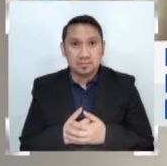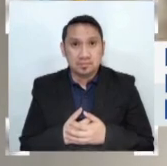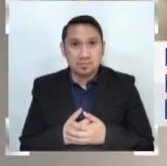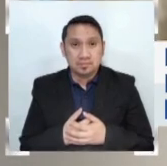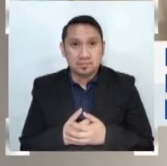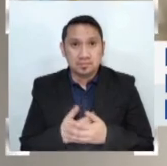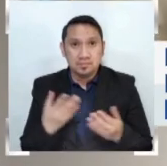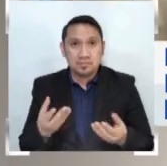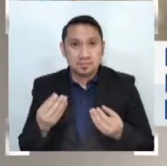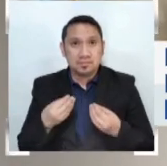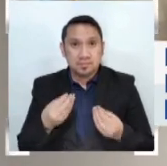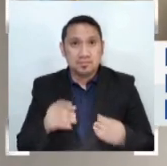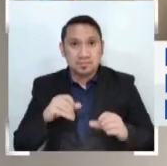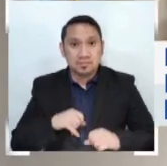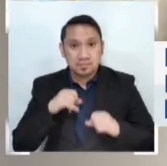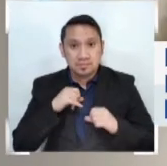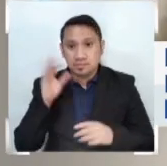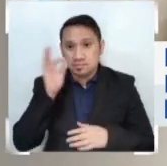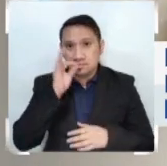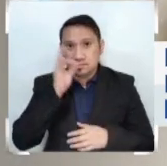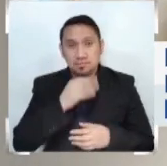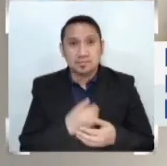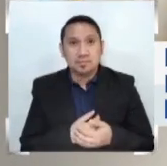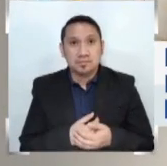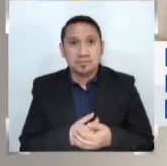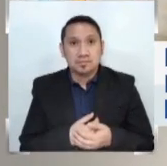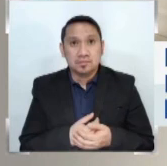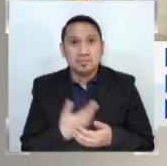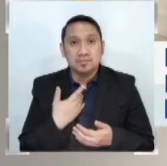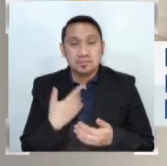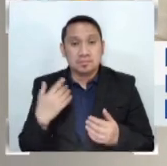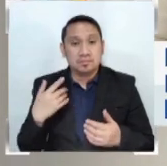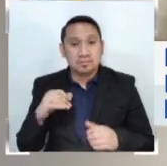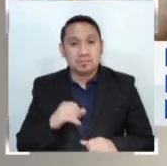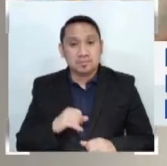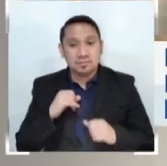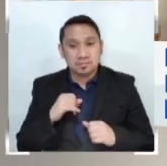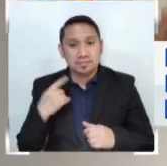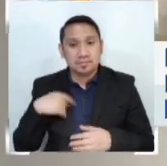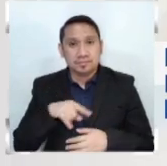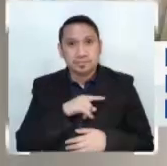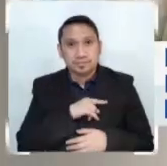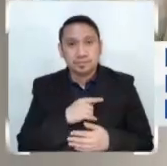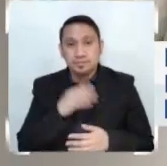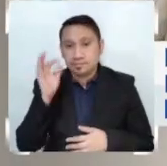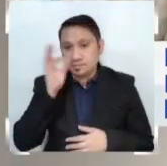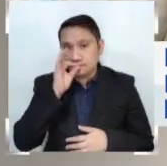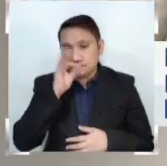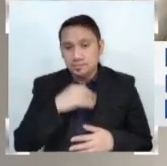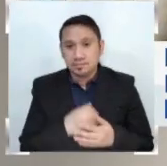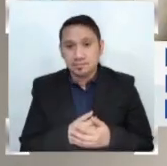pride of Filipinos na maipagmalaki namin na kami, mga Pilipino, sa